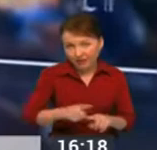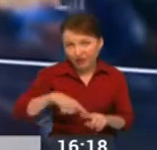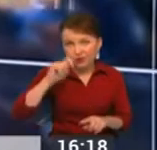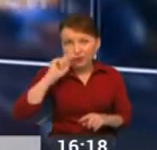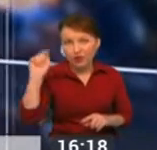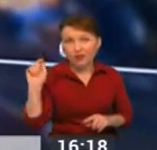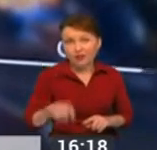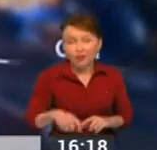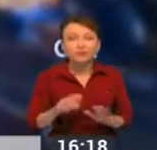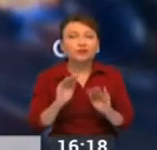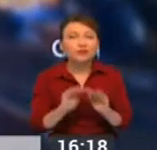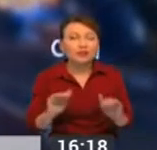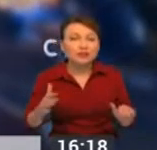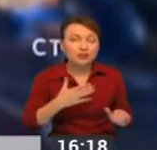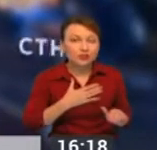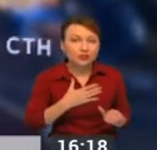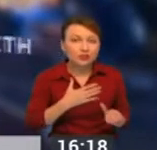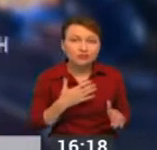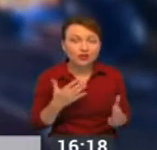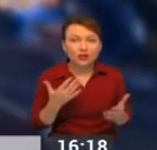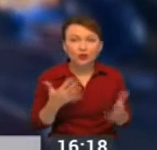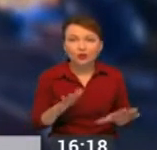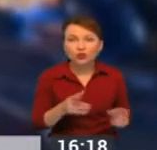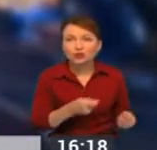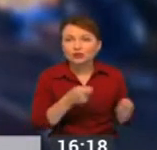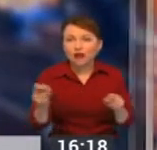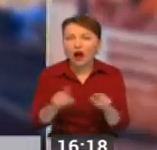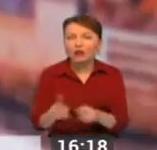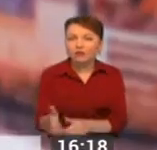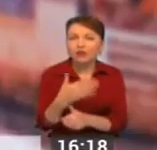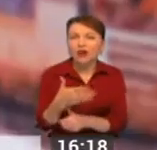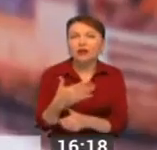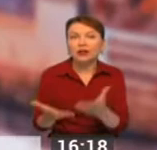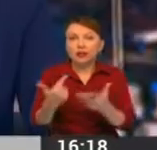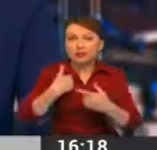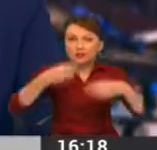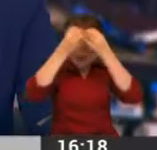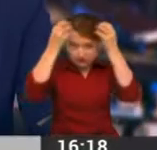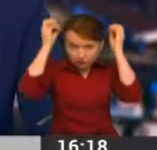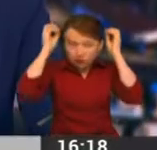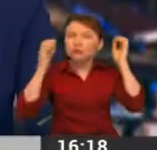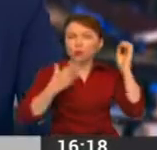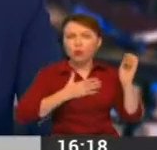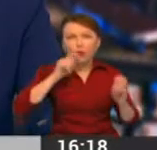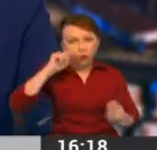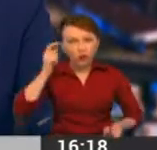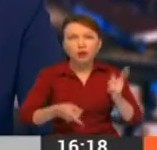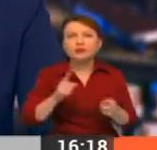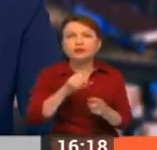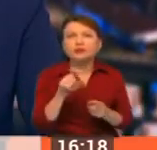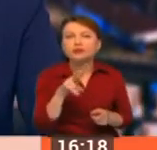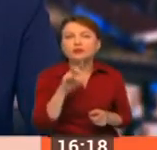И дети наши уже это несли уже как флаг, что вот если я в венке, это украинская традиция, это украинский